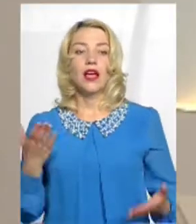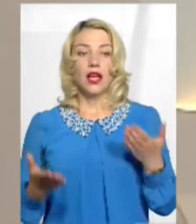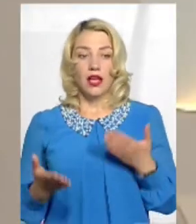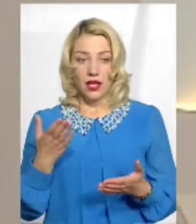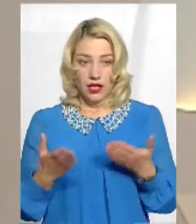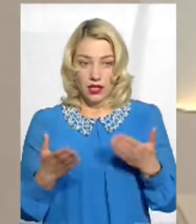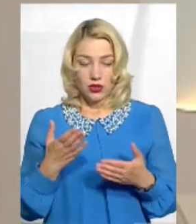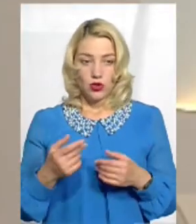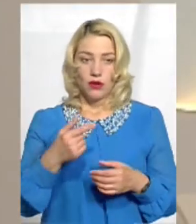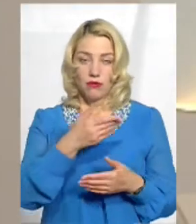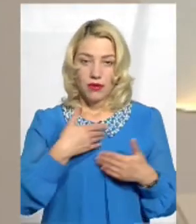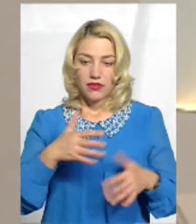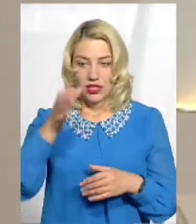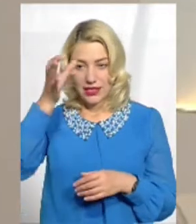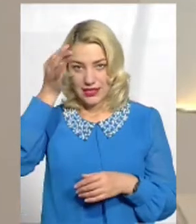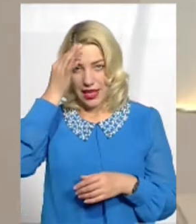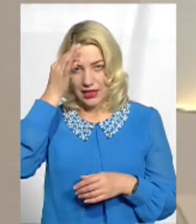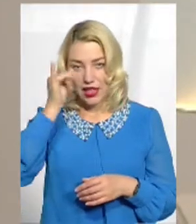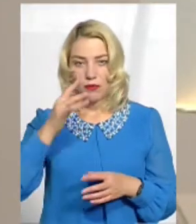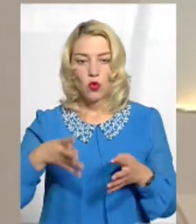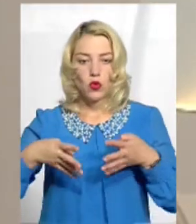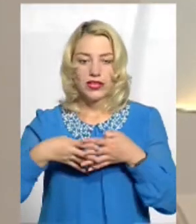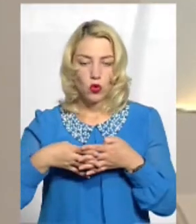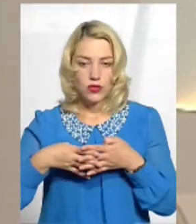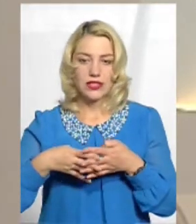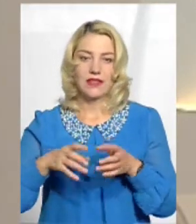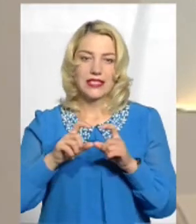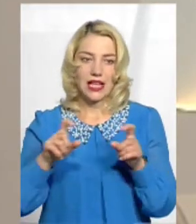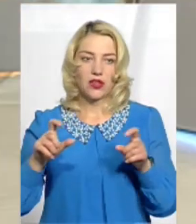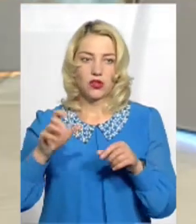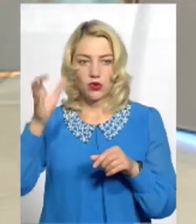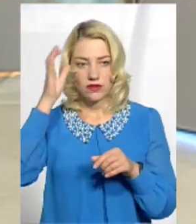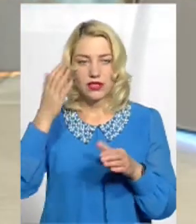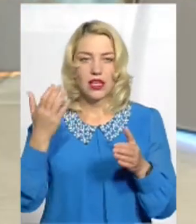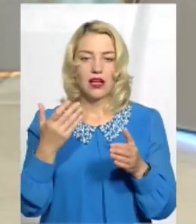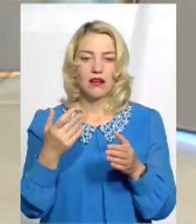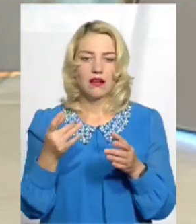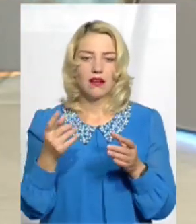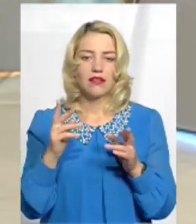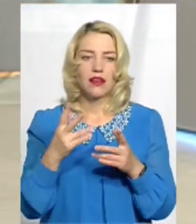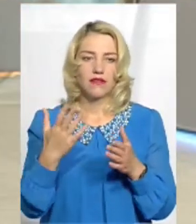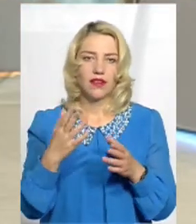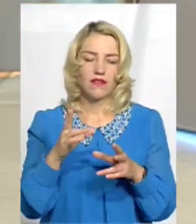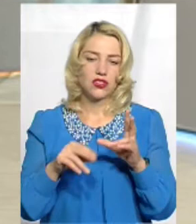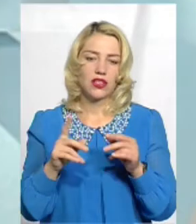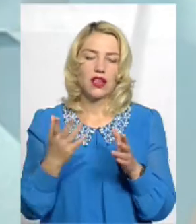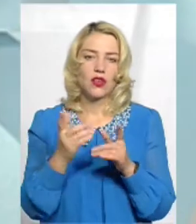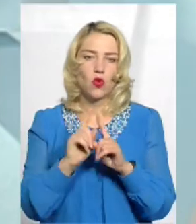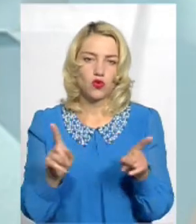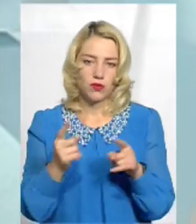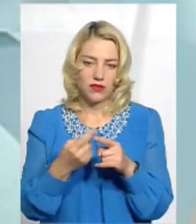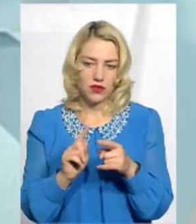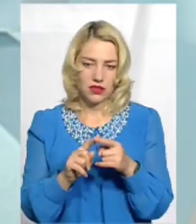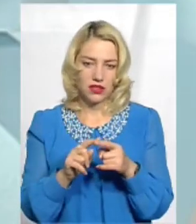вже згадали про інклюзивні заклади освіти, як ви їх готуєте? Які є особливості? Ну,